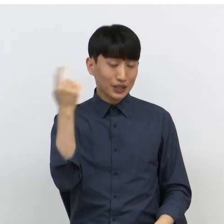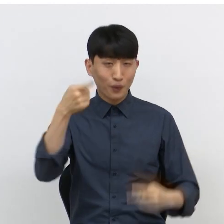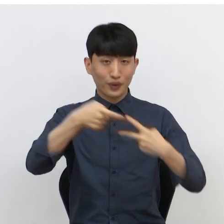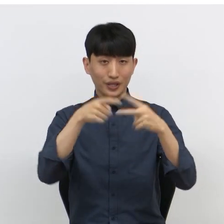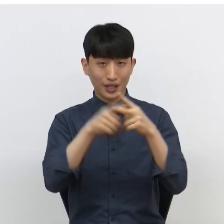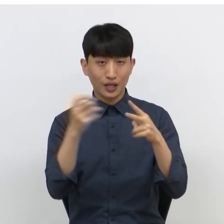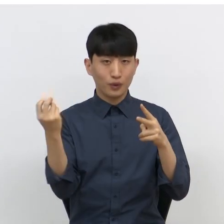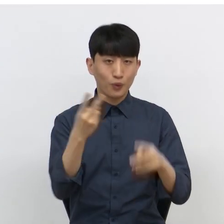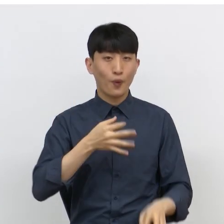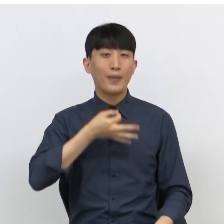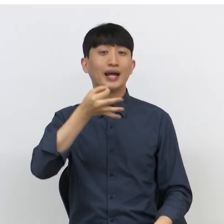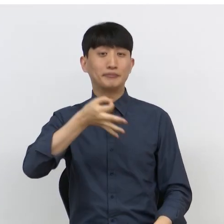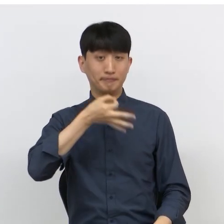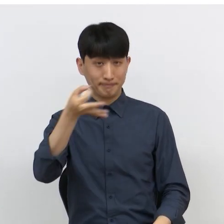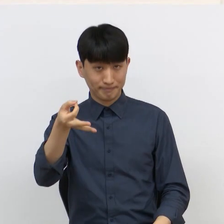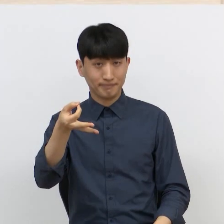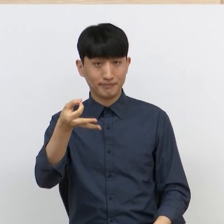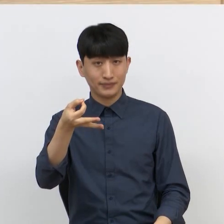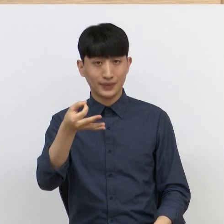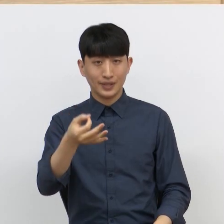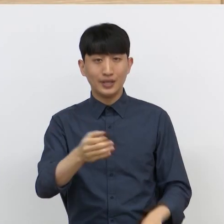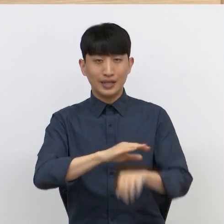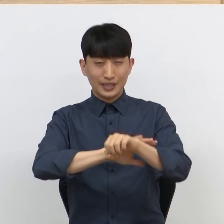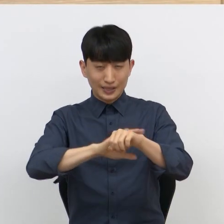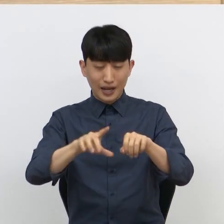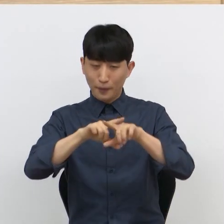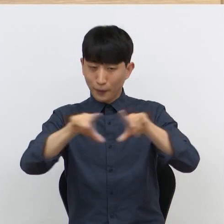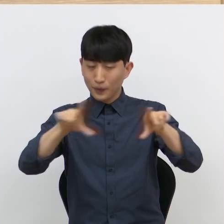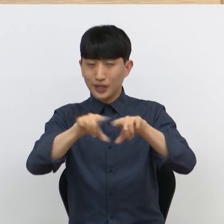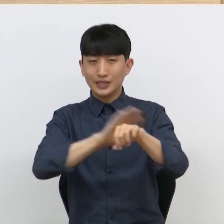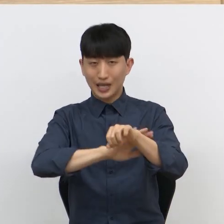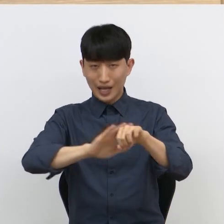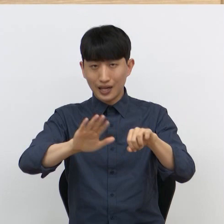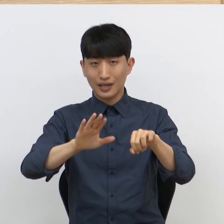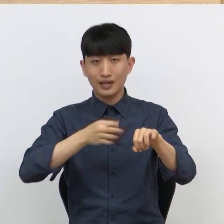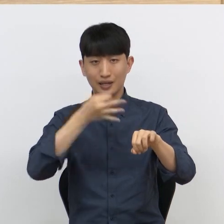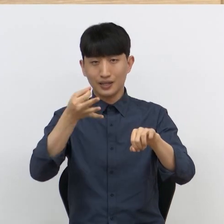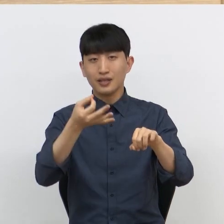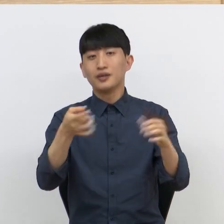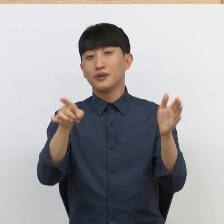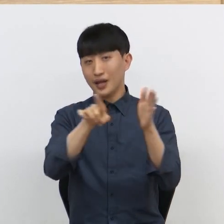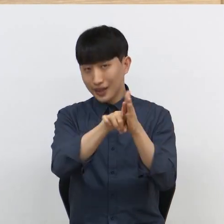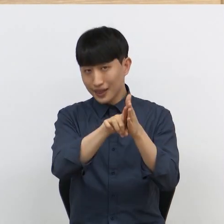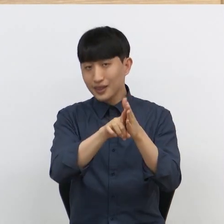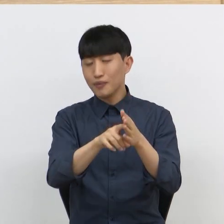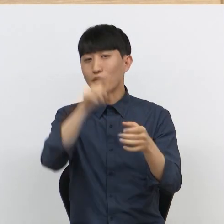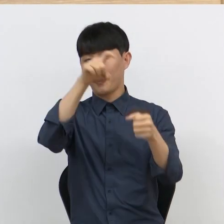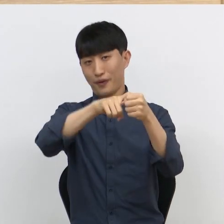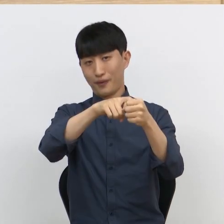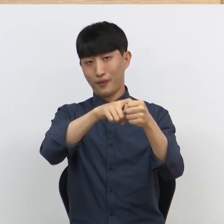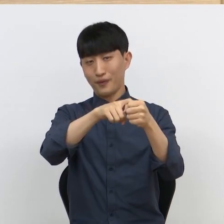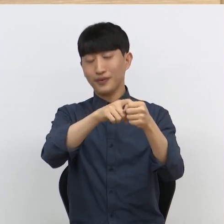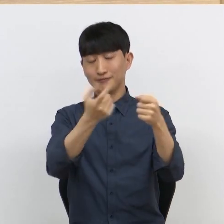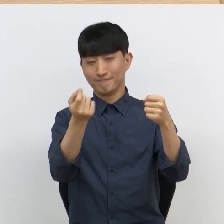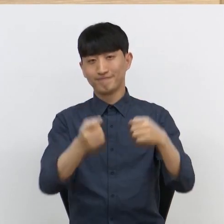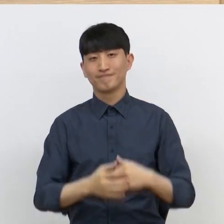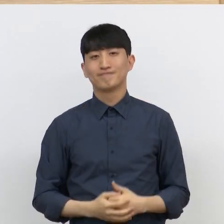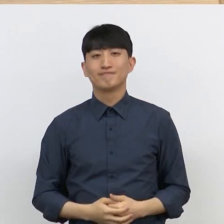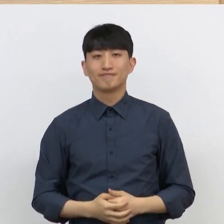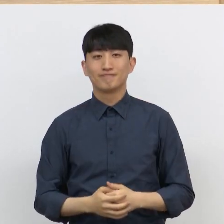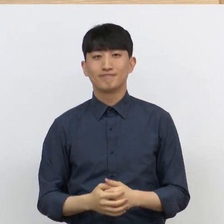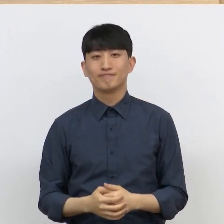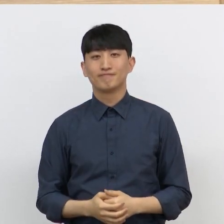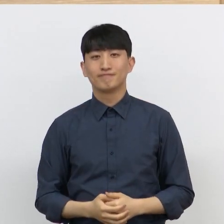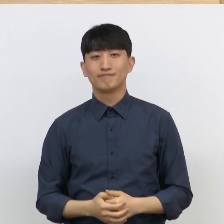조음도, 발음도 정상적으로 이루어질 수 있도록 하는 것이 매핑하는 사람으로서 되게 목표로 가져야 될 중요한 점이라고 할 수가